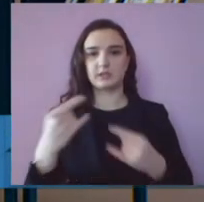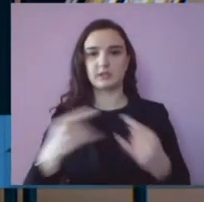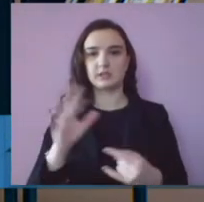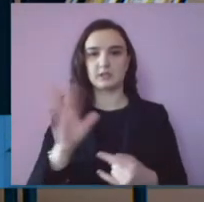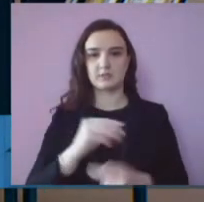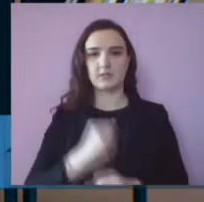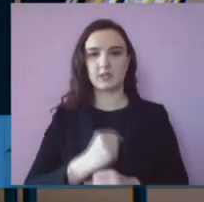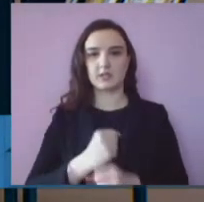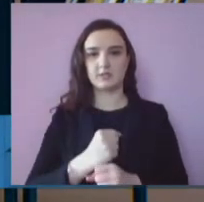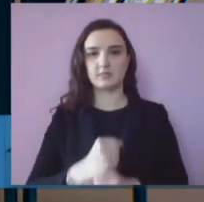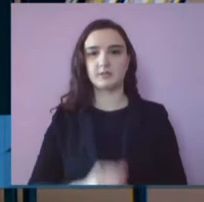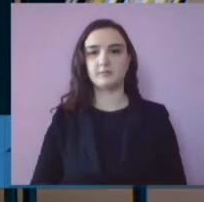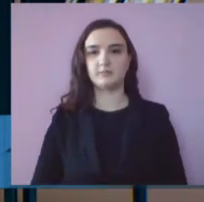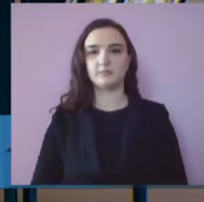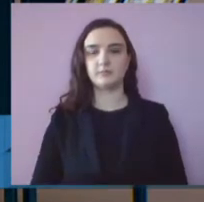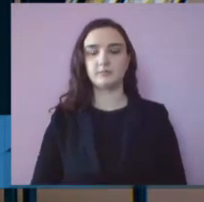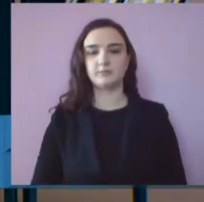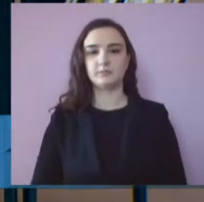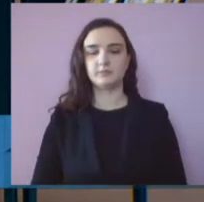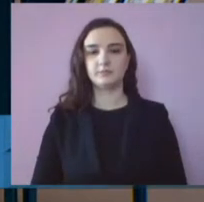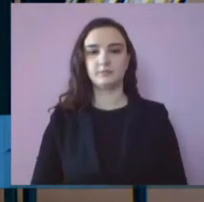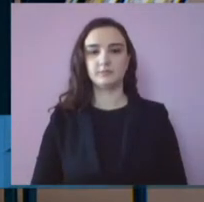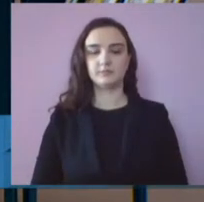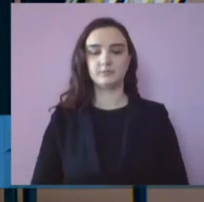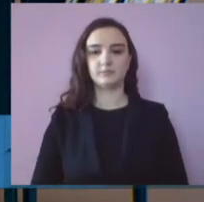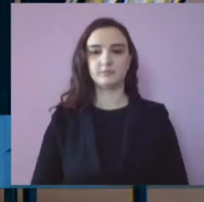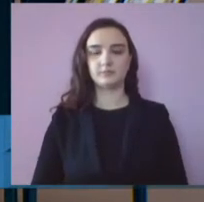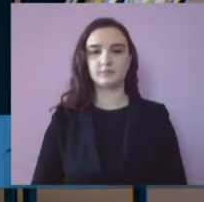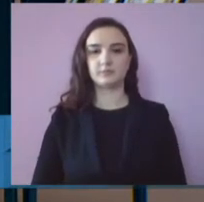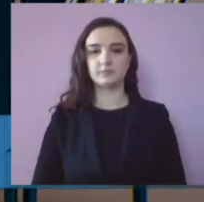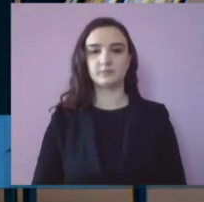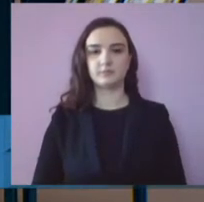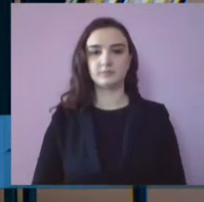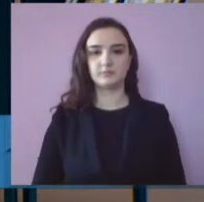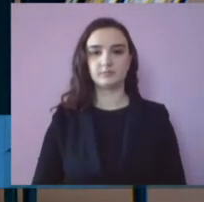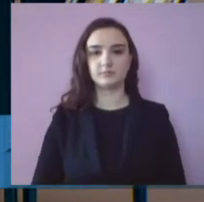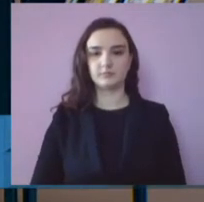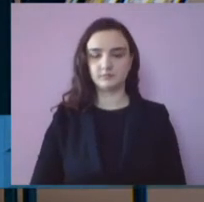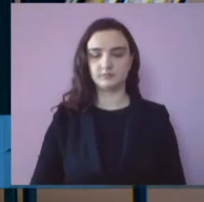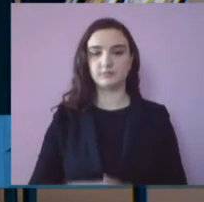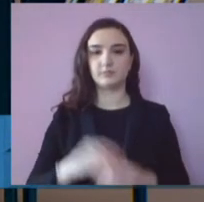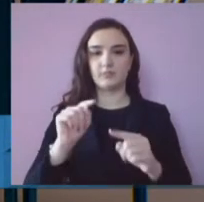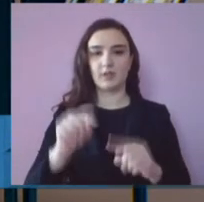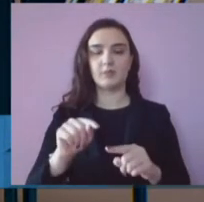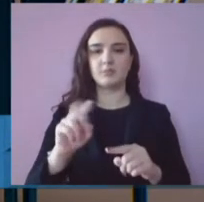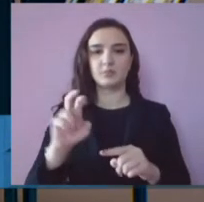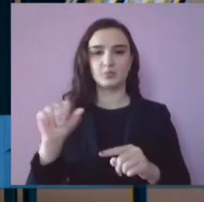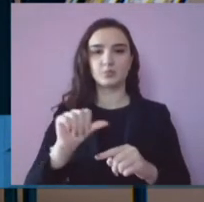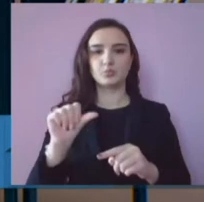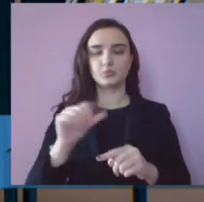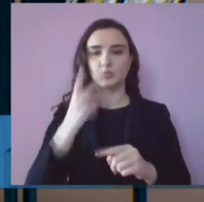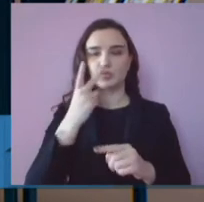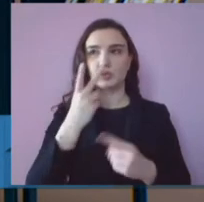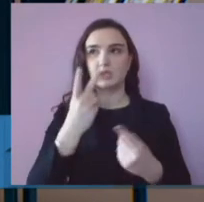აკეთებს. საქმე იმაშია, რომ აი ამ ვერაგი უხილავი